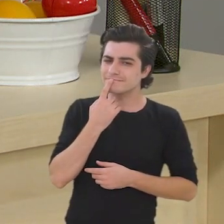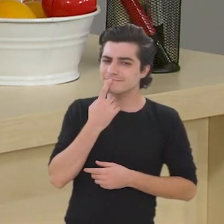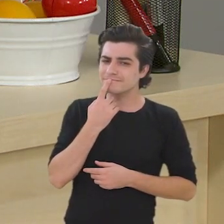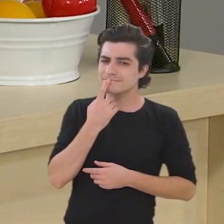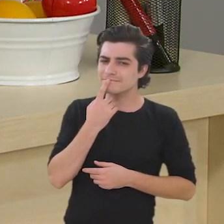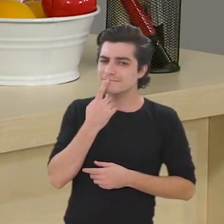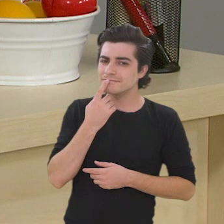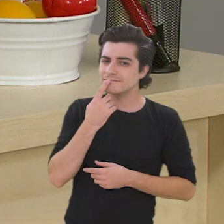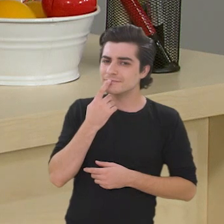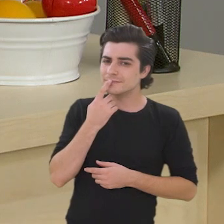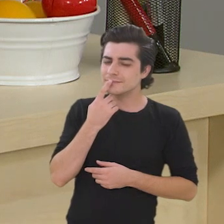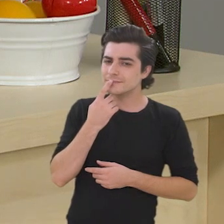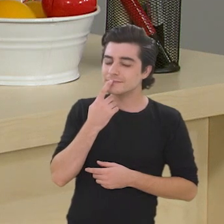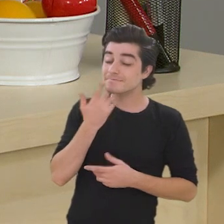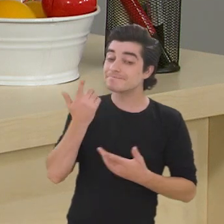Ya da